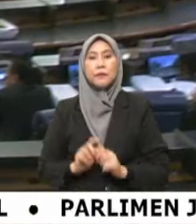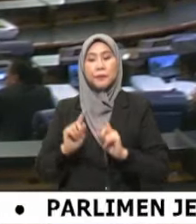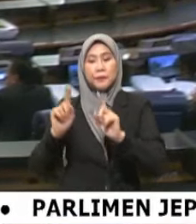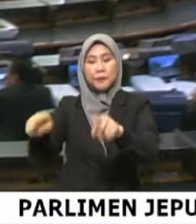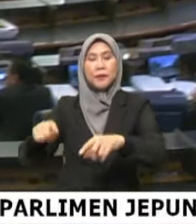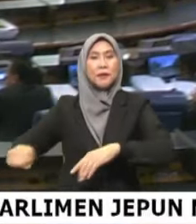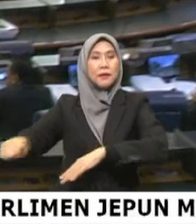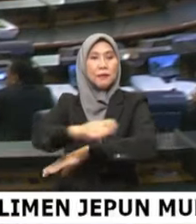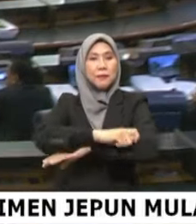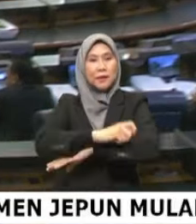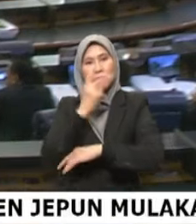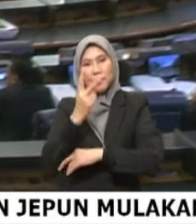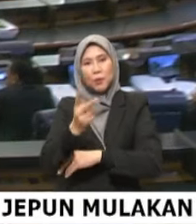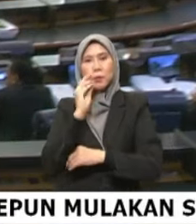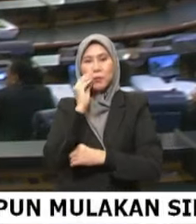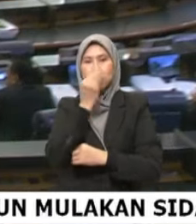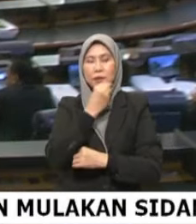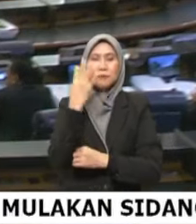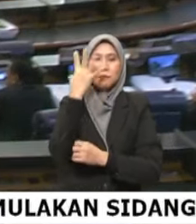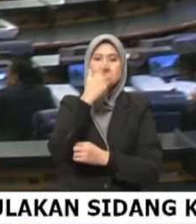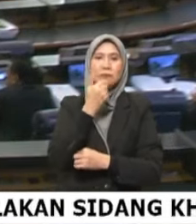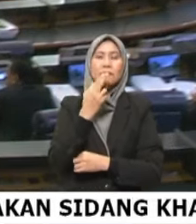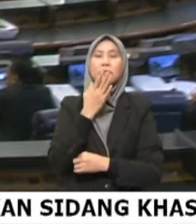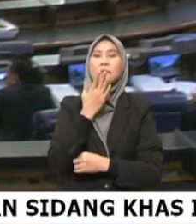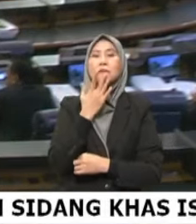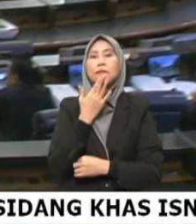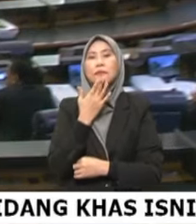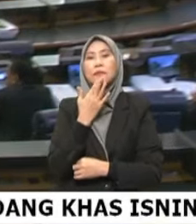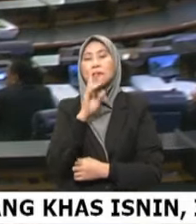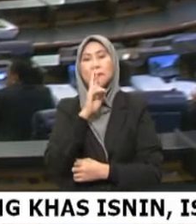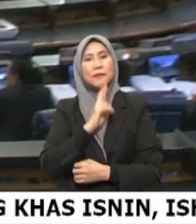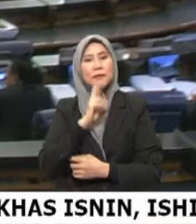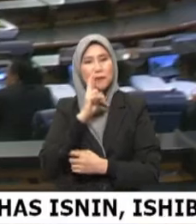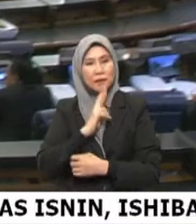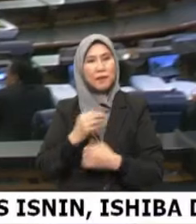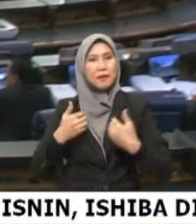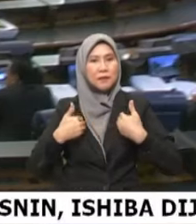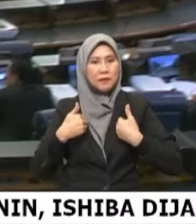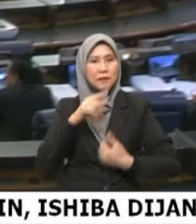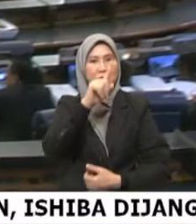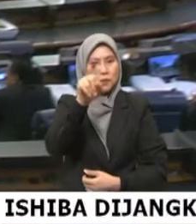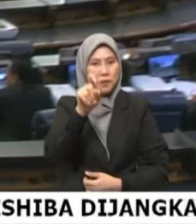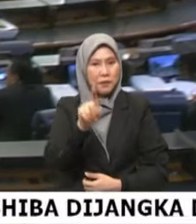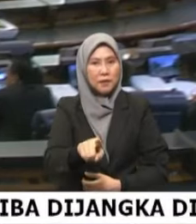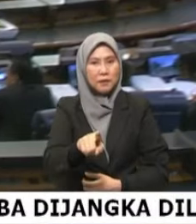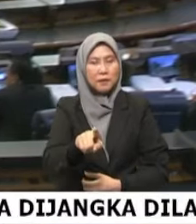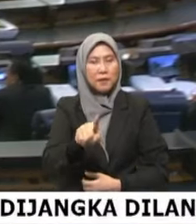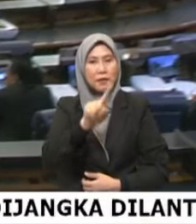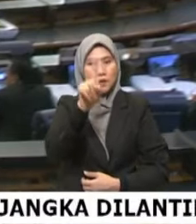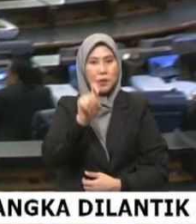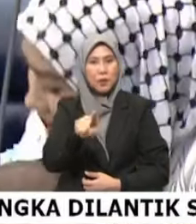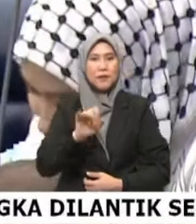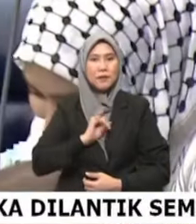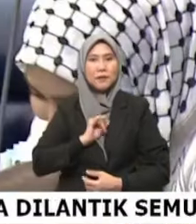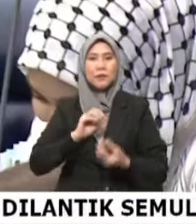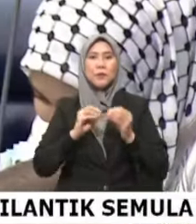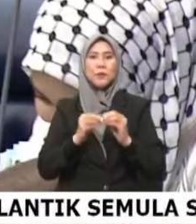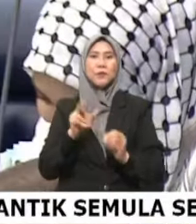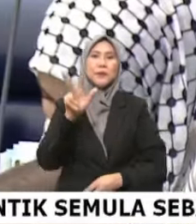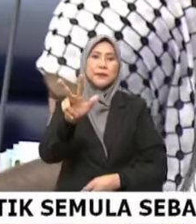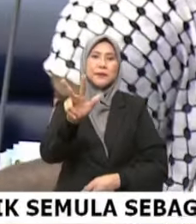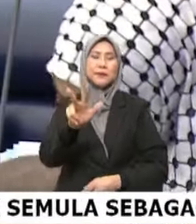taman, lihatlah bunga. Indah warnanya, merah menyala. Ada soalan yang ingin saya tanya? Soalan saya nombor 3.